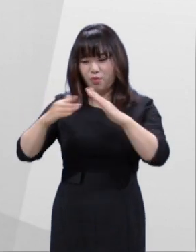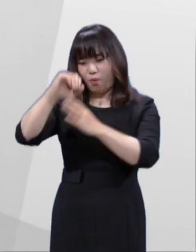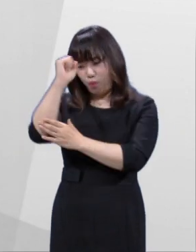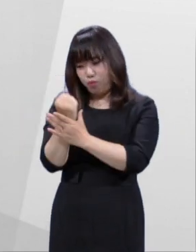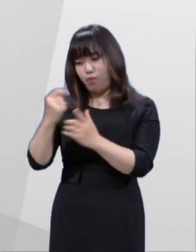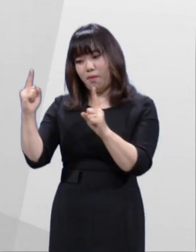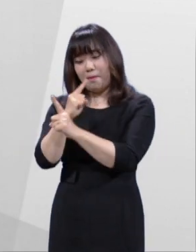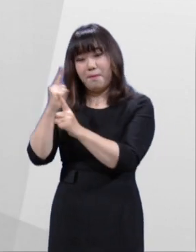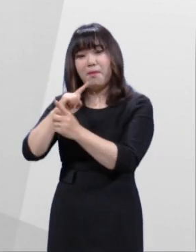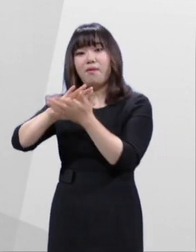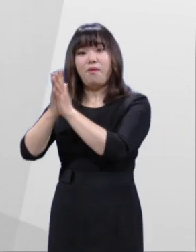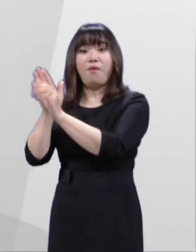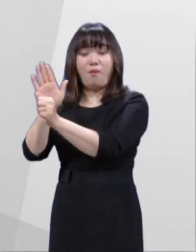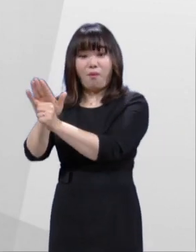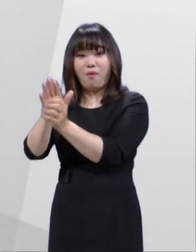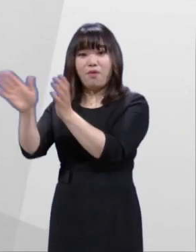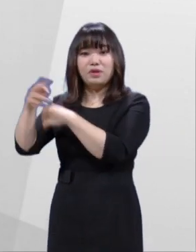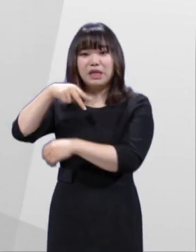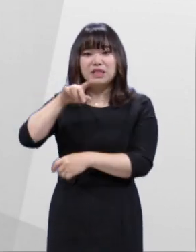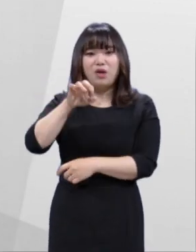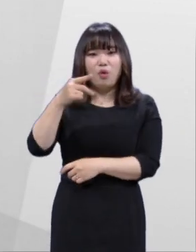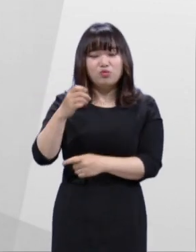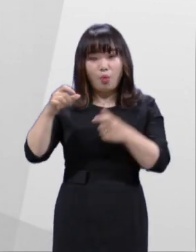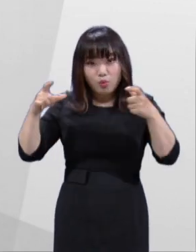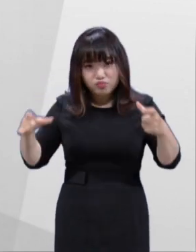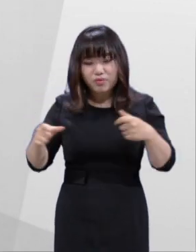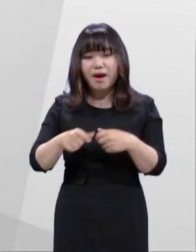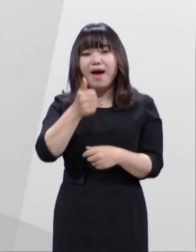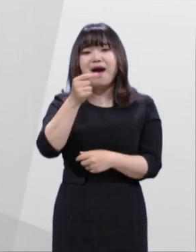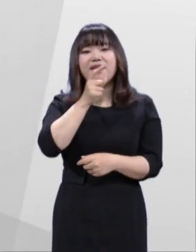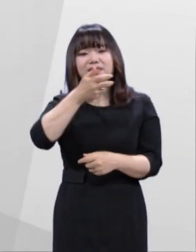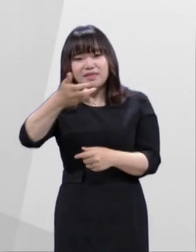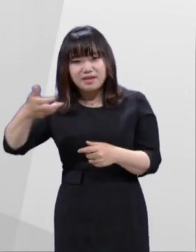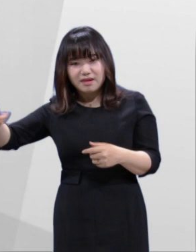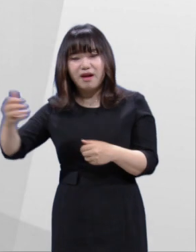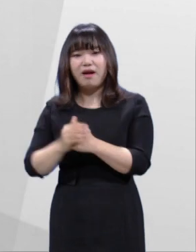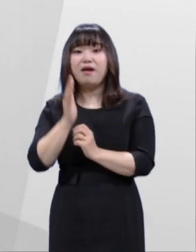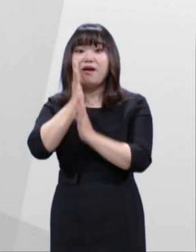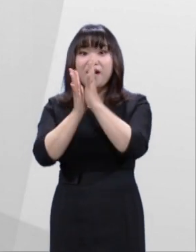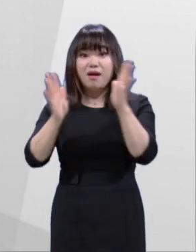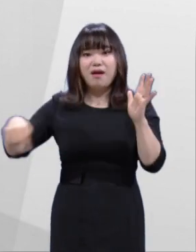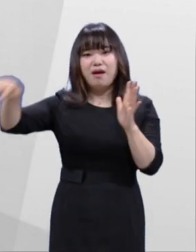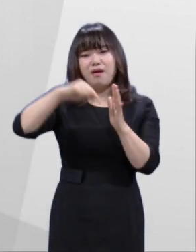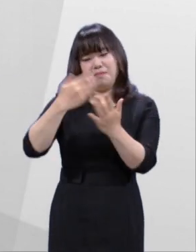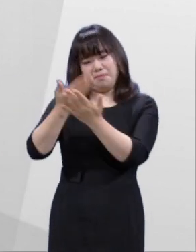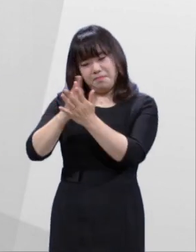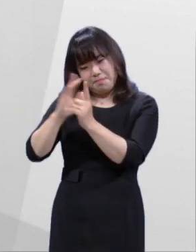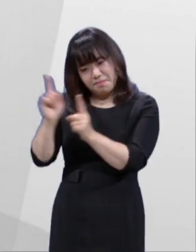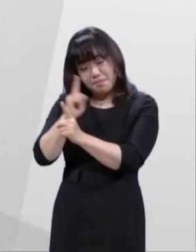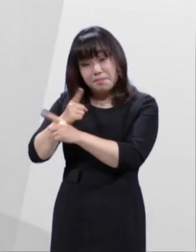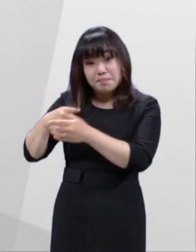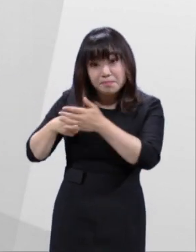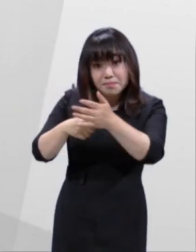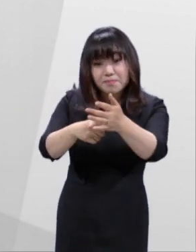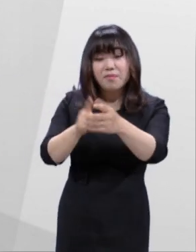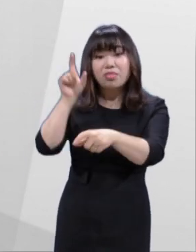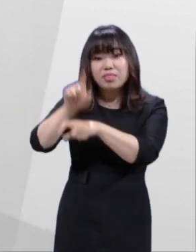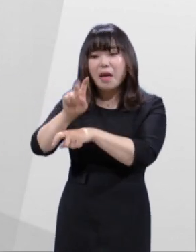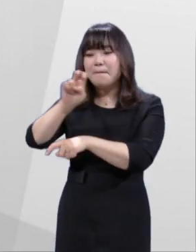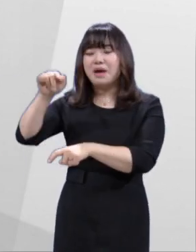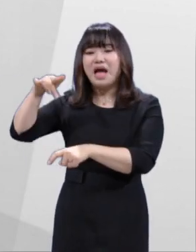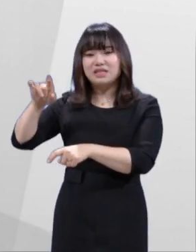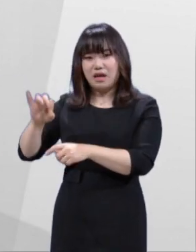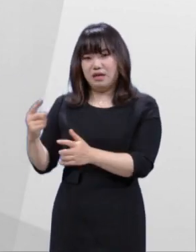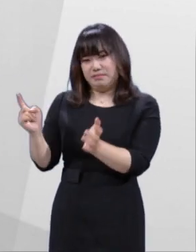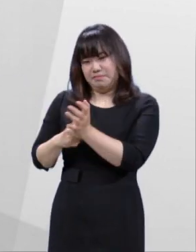개선을, 광진 성동 지역은 한강변 높이 완화를 통한 자양동 일대 전략정비 추진과 마장동